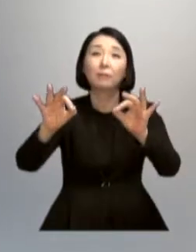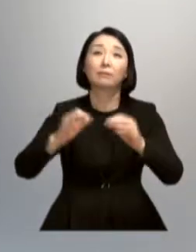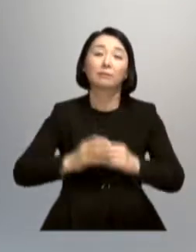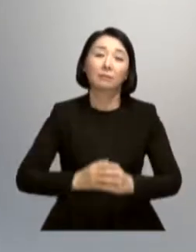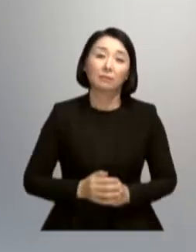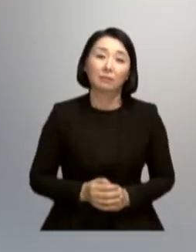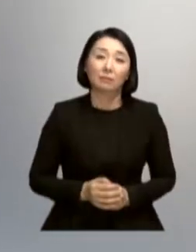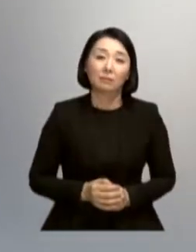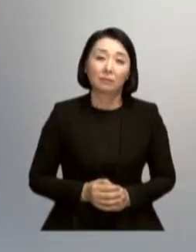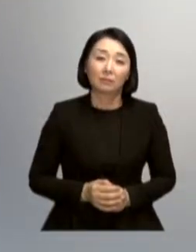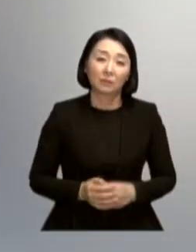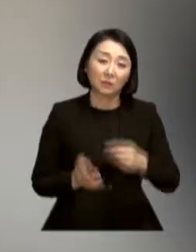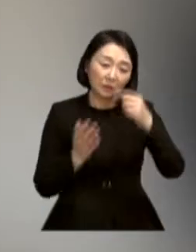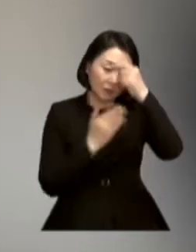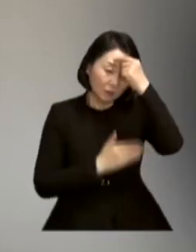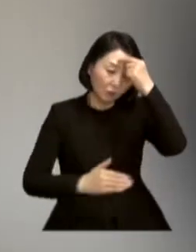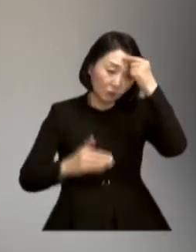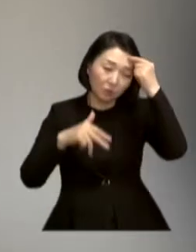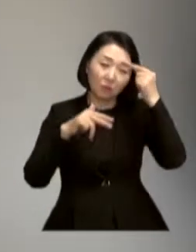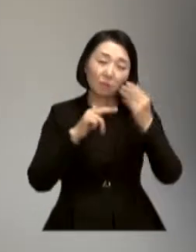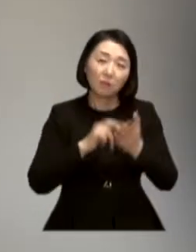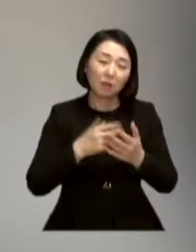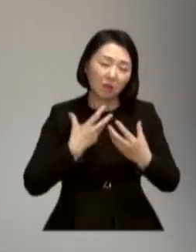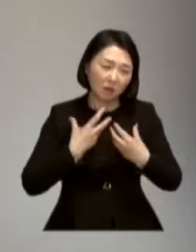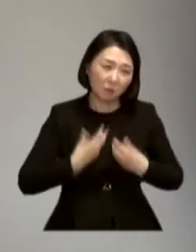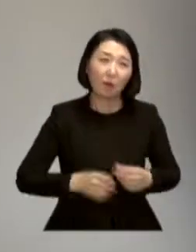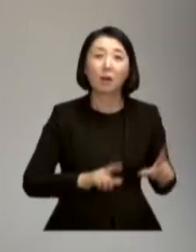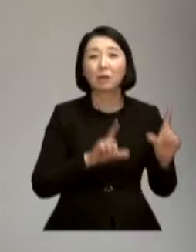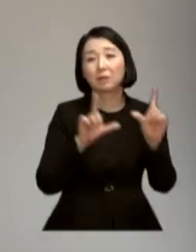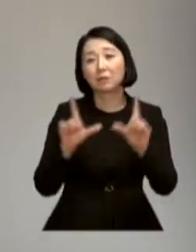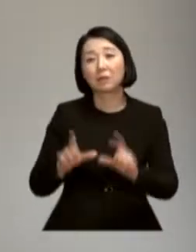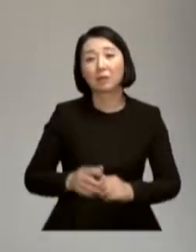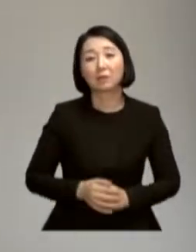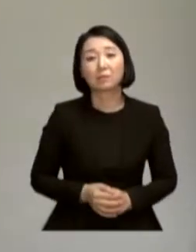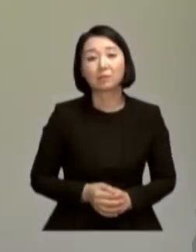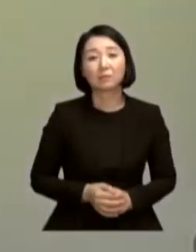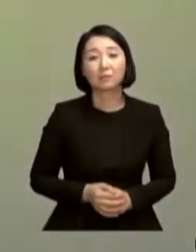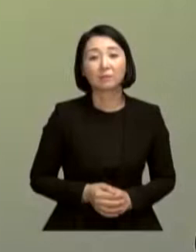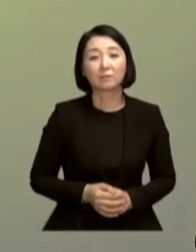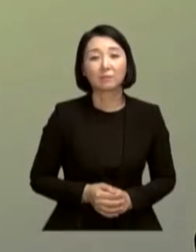보면서 성도들이 너무 이제 절망 가운데 빠져서 이제 살고 있었는데